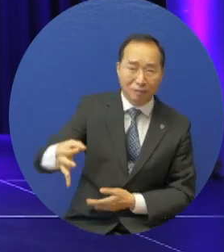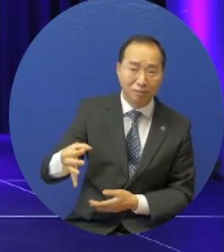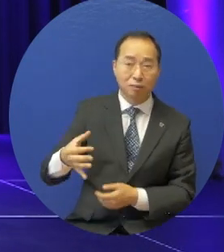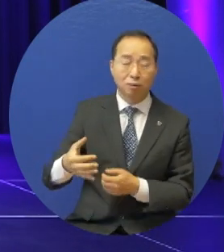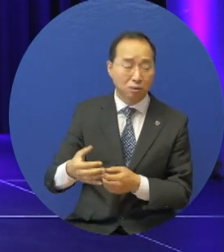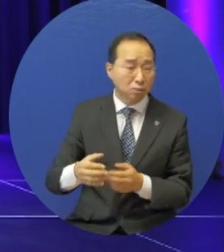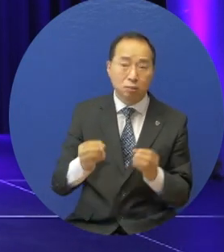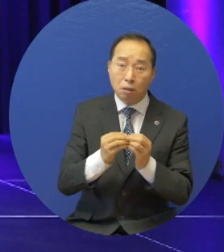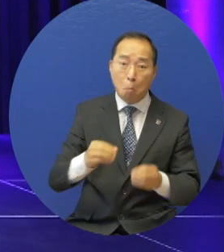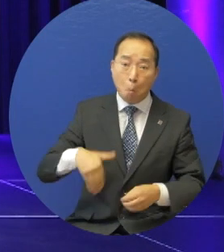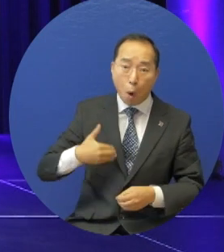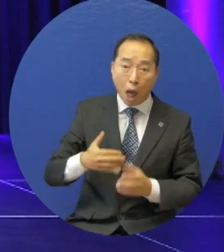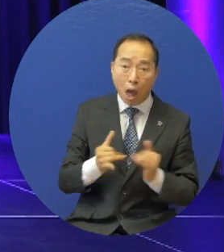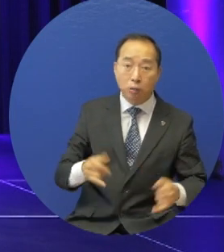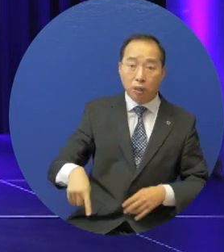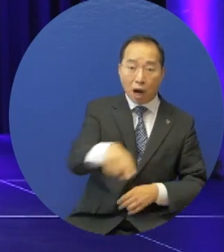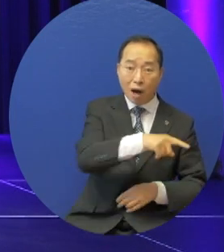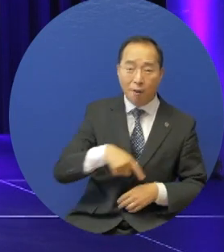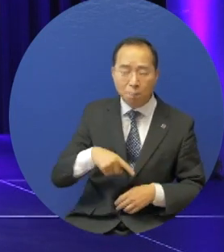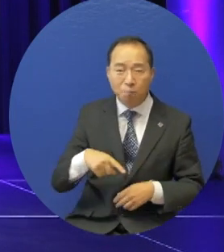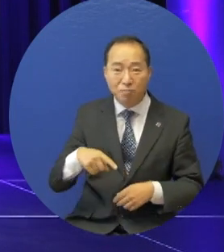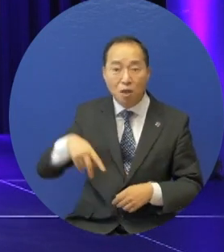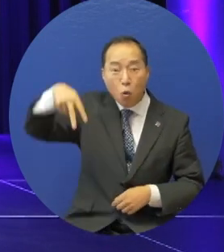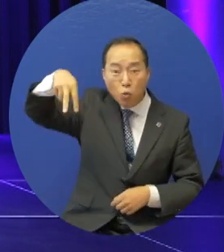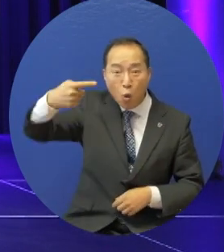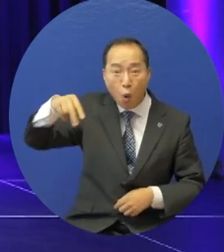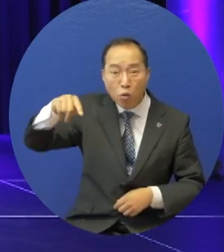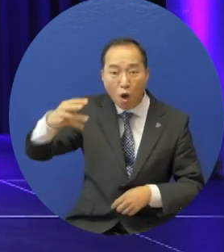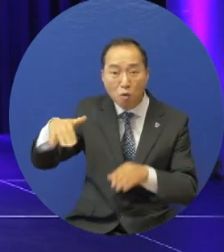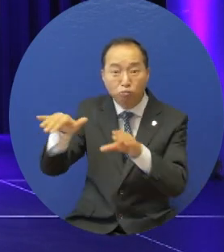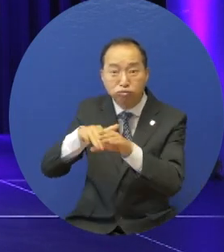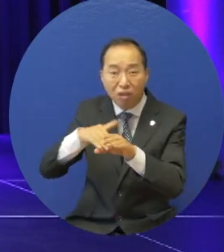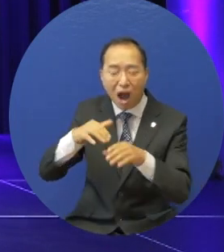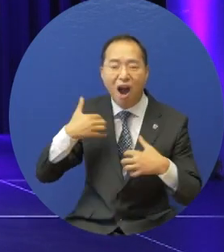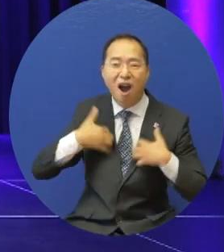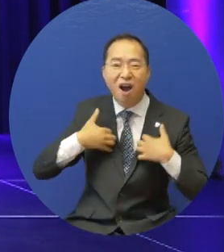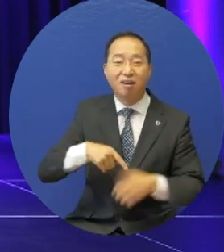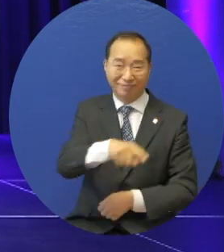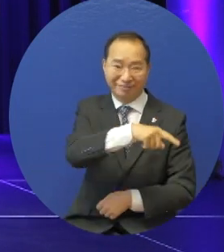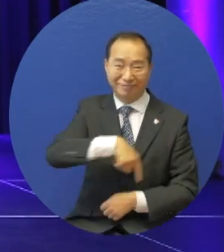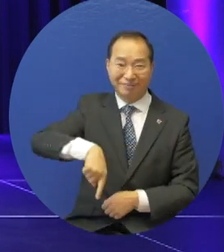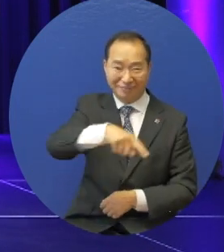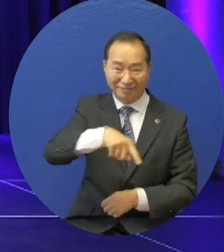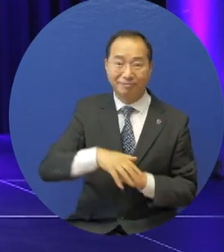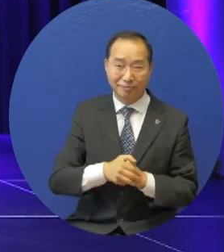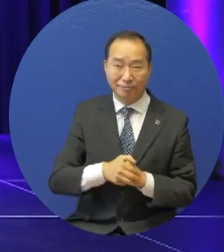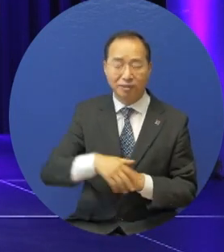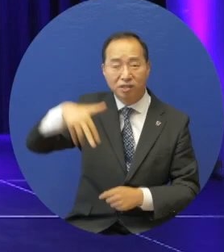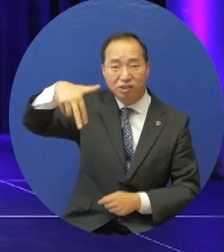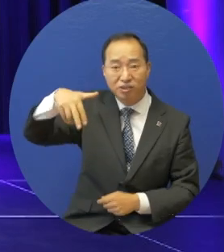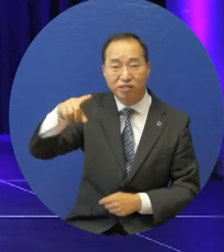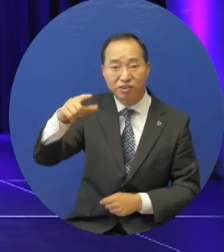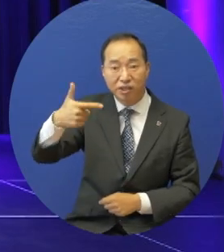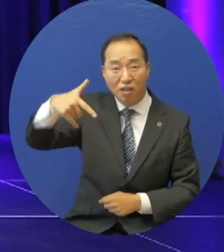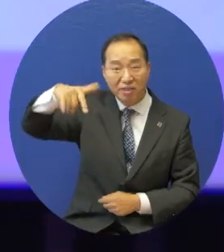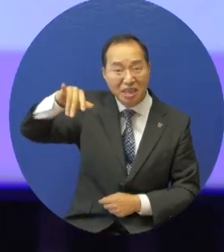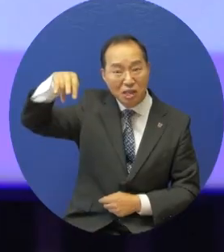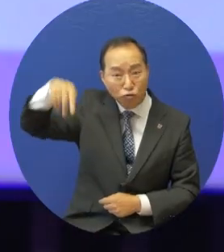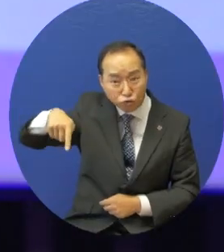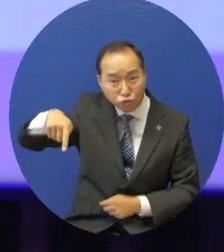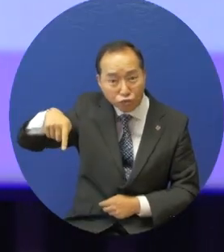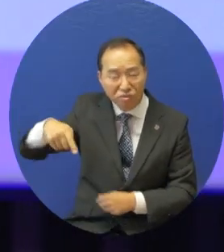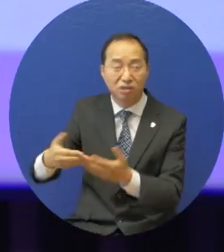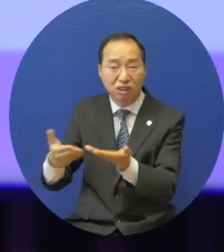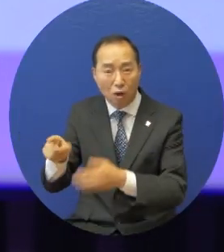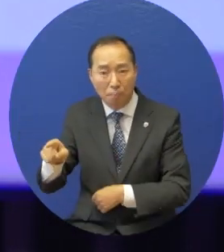이런 비싼 상품을 글자도 모르는 사람들이 향유를 했다는 거죠. 그래서 이 전기수라고 하는 이 직업은